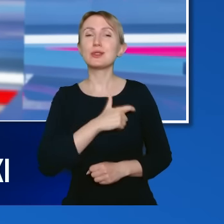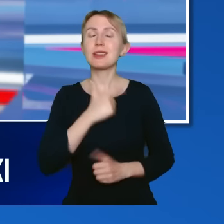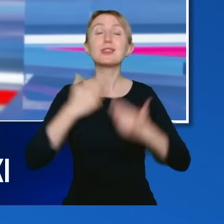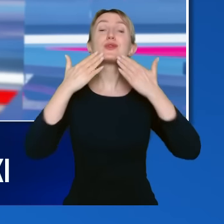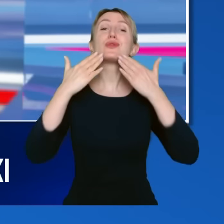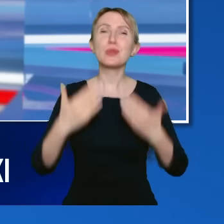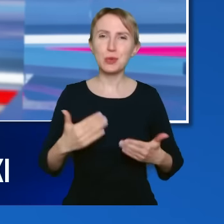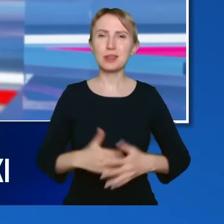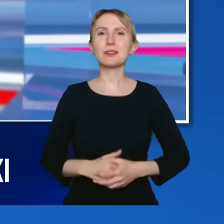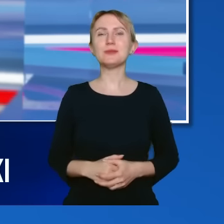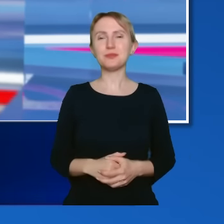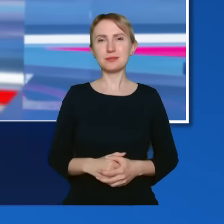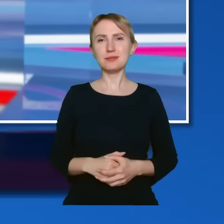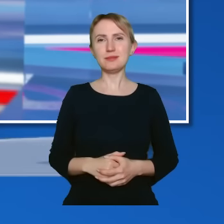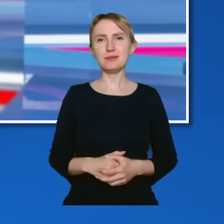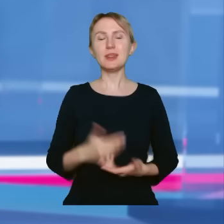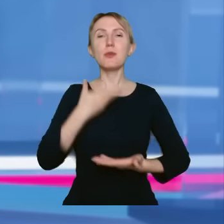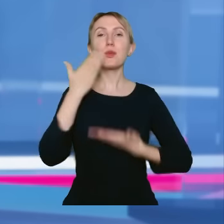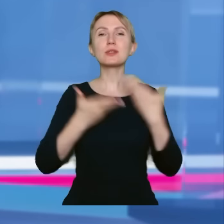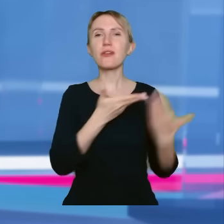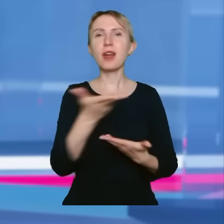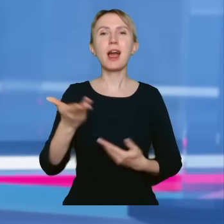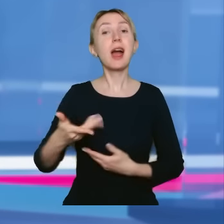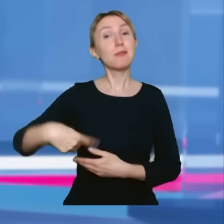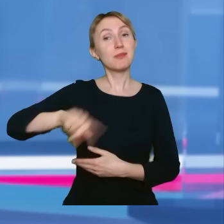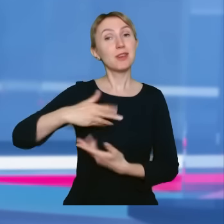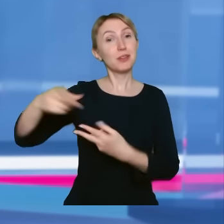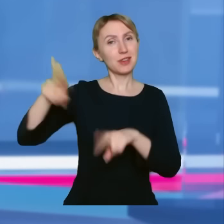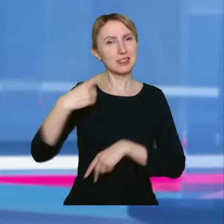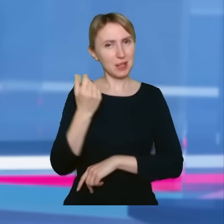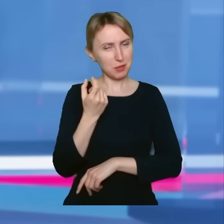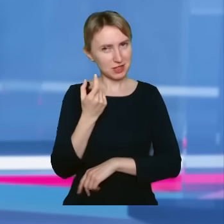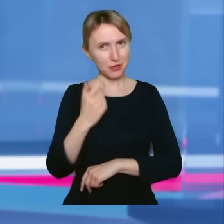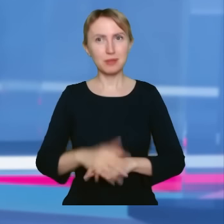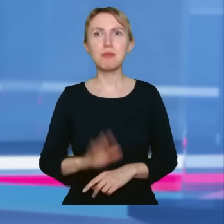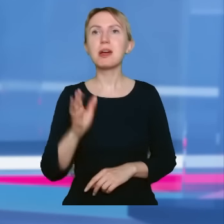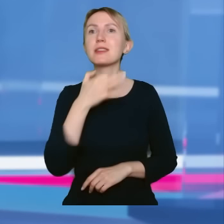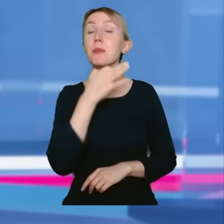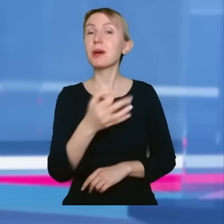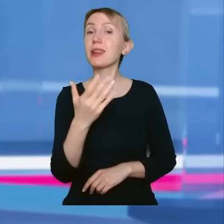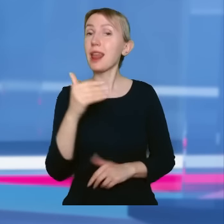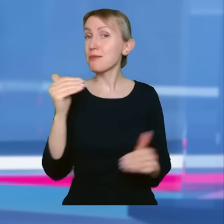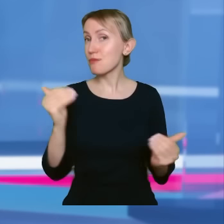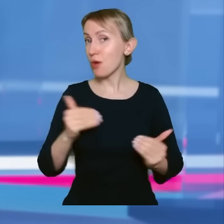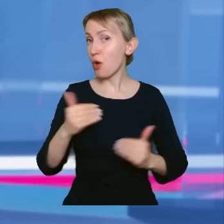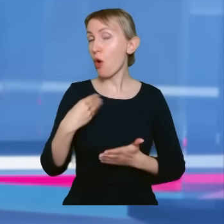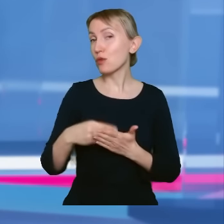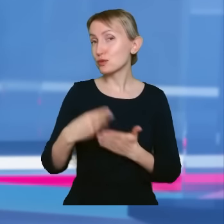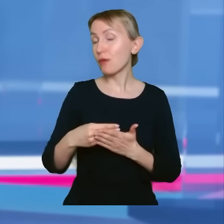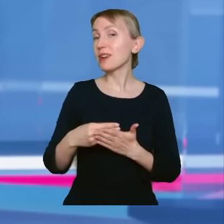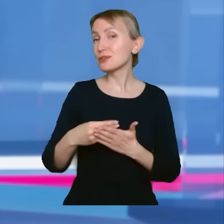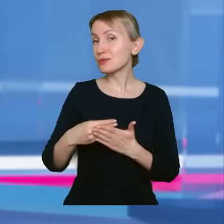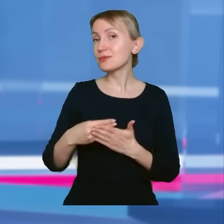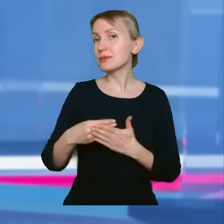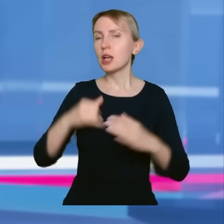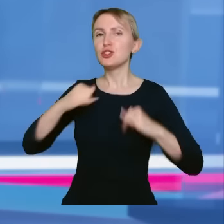dziękuję. Serdecznie państwa pozdrawiam. A my, szanowni państwo, wracamy już za moment, bo zapytamy się, ile może kosztować wejście